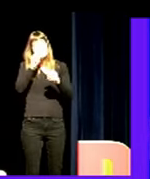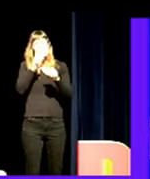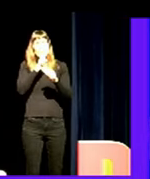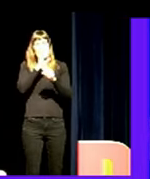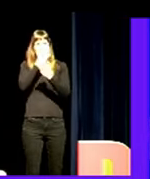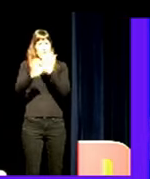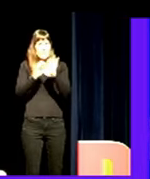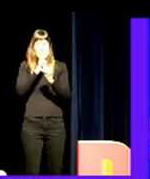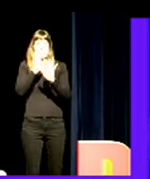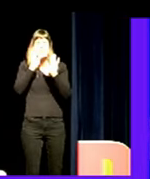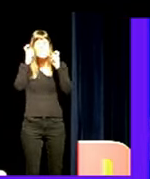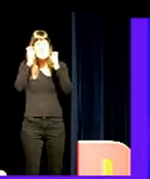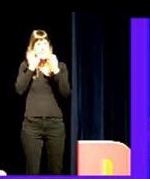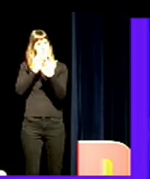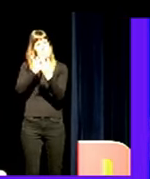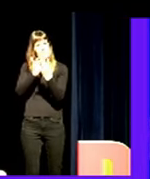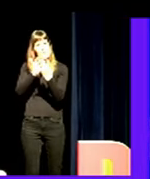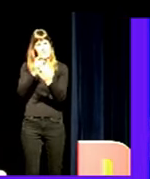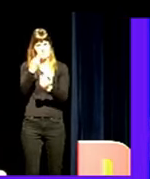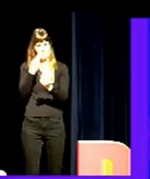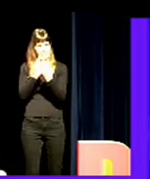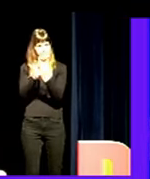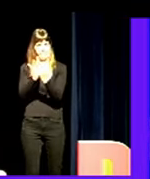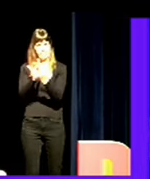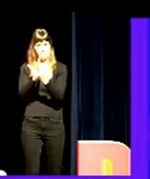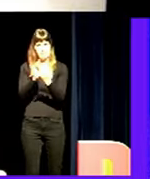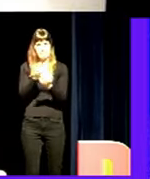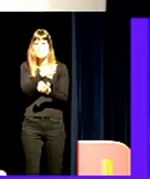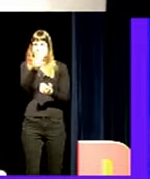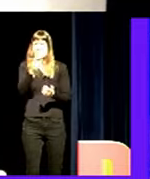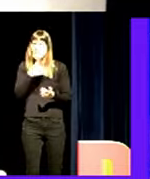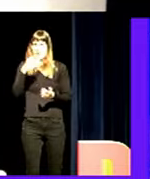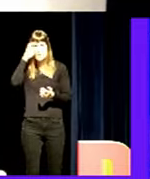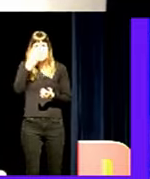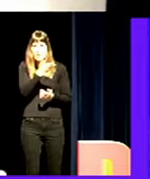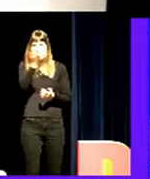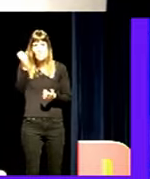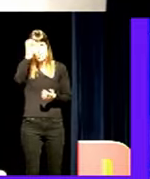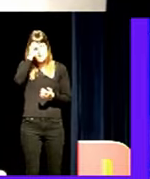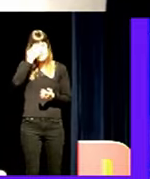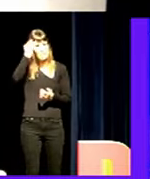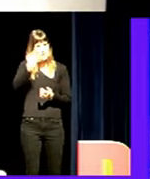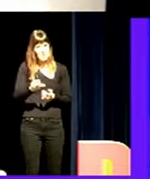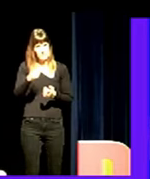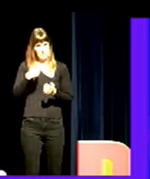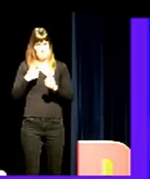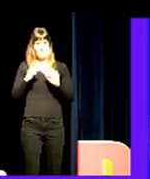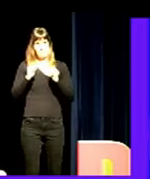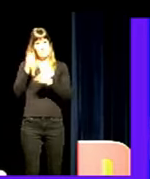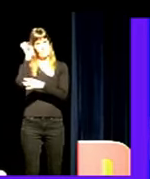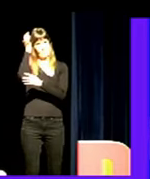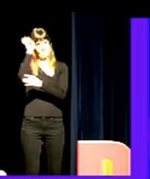interkonexioak izateko. Eta bai gustatuko litzaidakena da, zuei entzutea, benetan hori. Bai egon gona izela, denengo ez